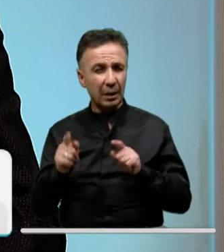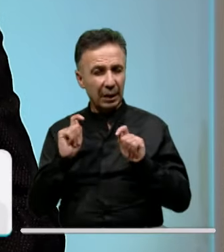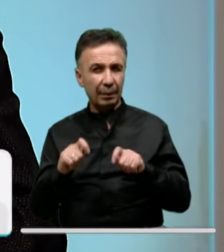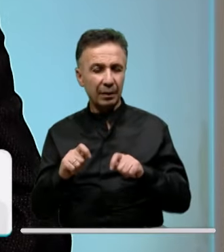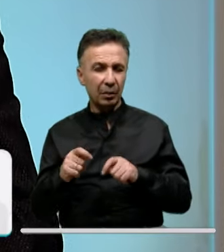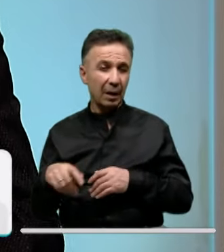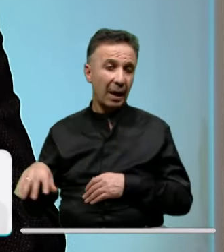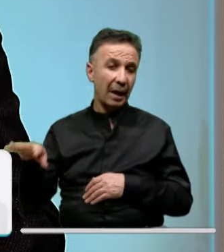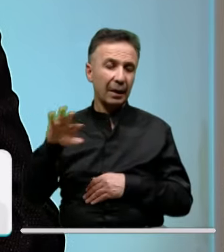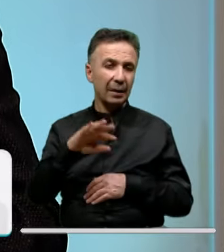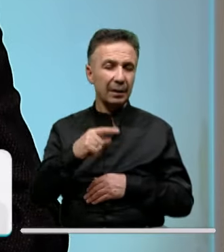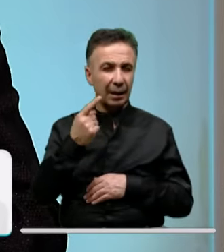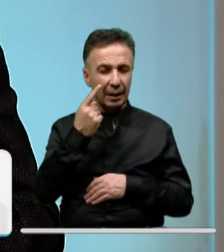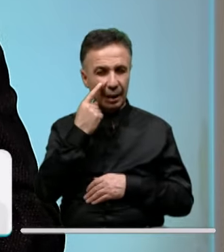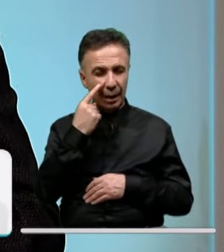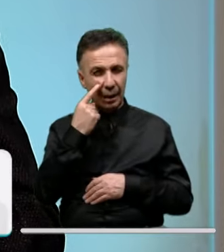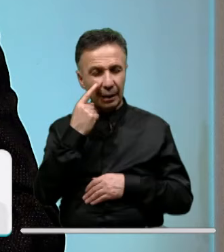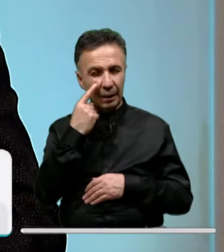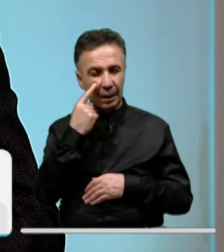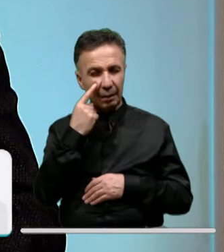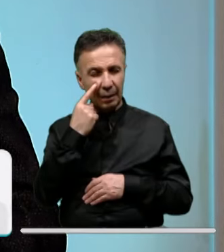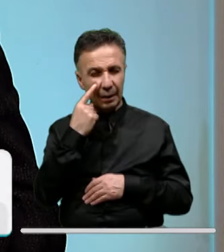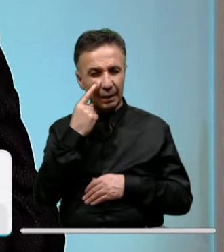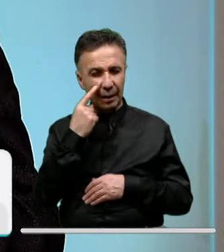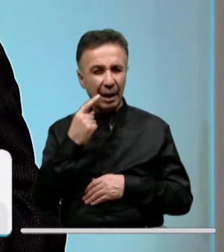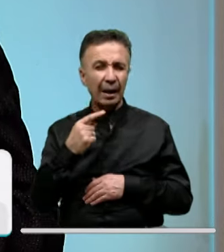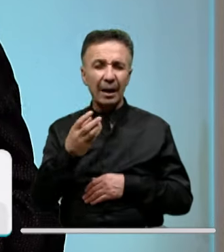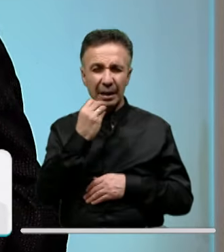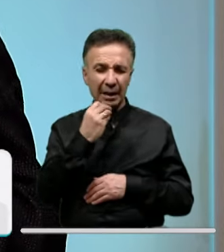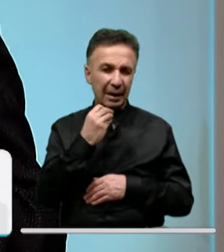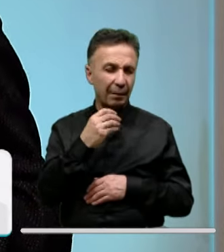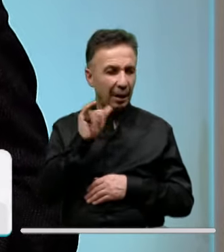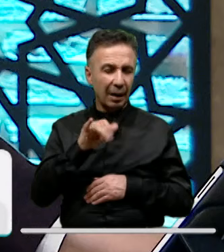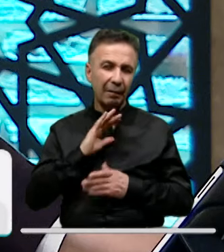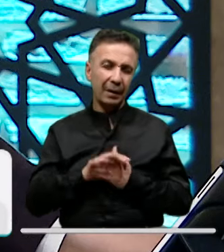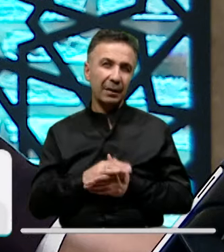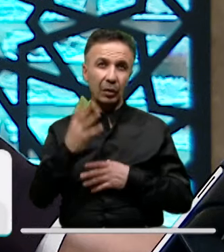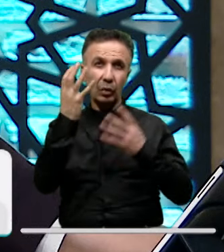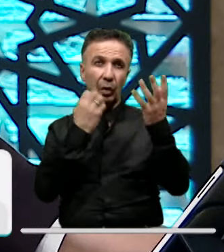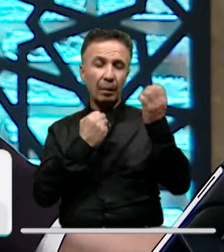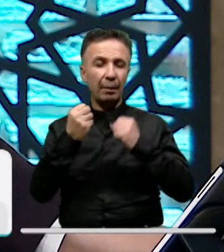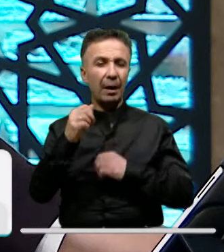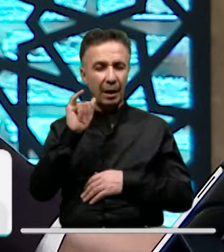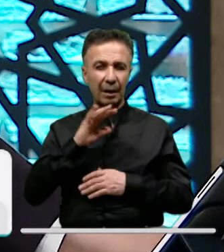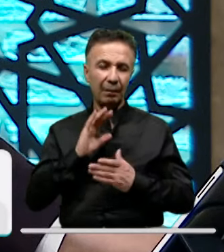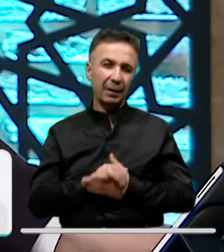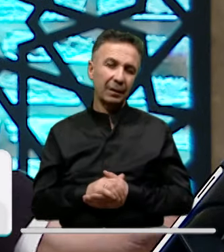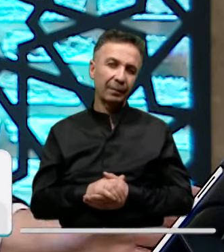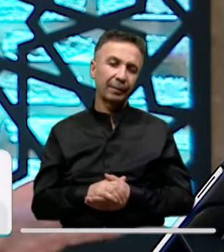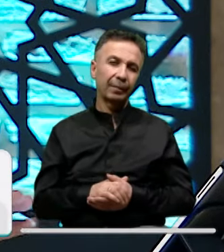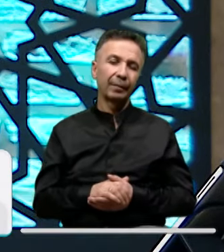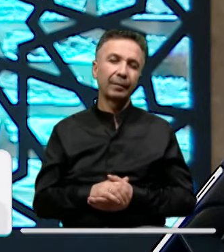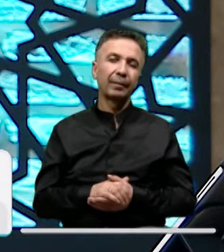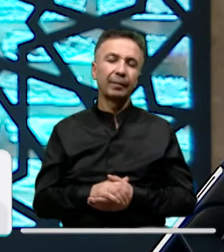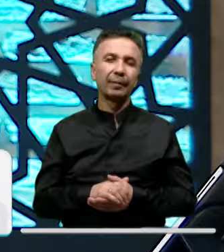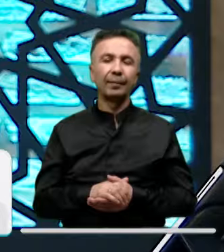Yoksa herkesin onda nedir? Kamu hakkı olarak herkesin de buna hakkı vardır. Başkaları da girebilir. Yani burada Devlet Su İşleri Bölge Müdürlüğü'yle bir ön görüşme yapıp mutlaka, bu